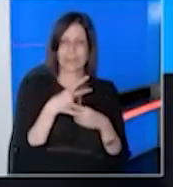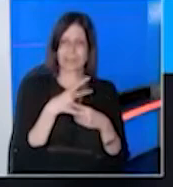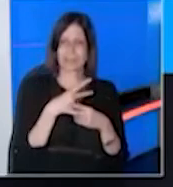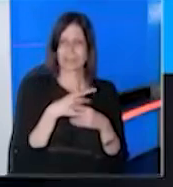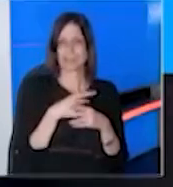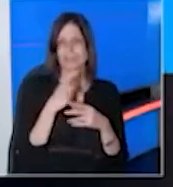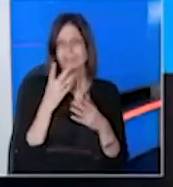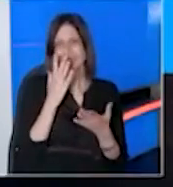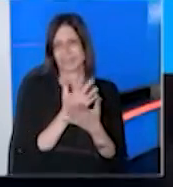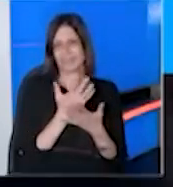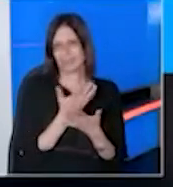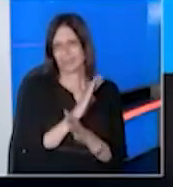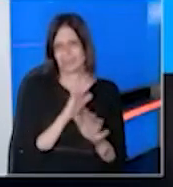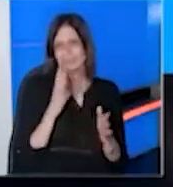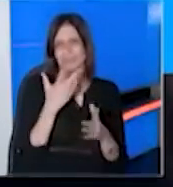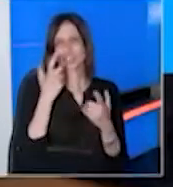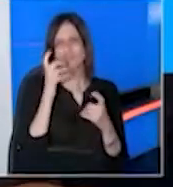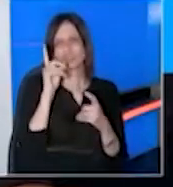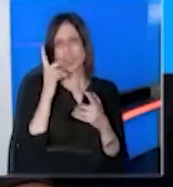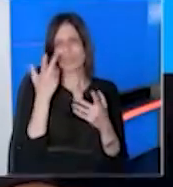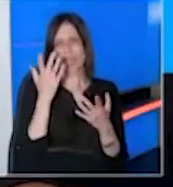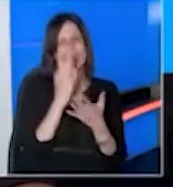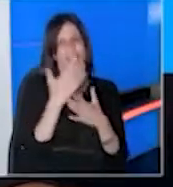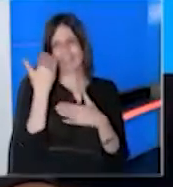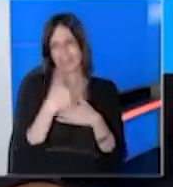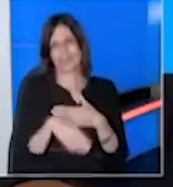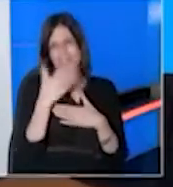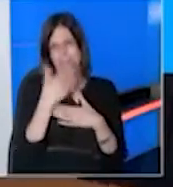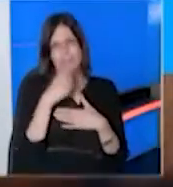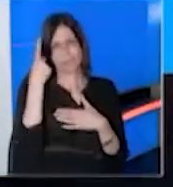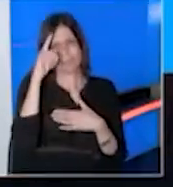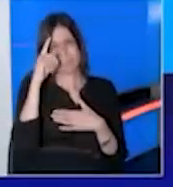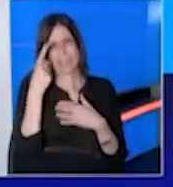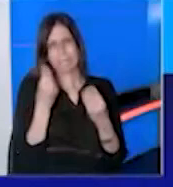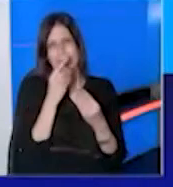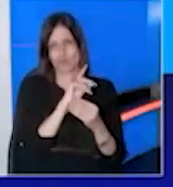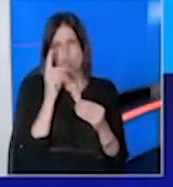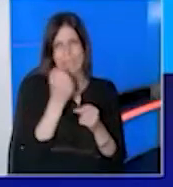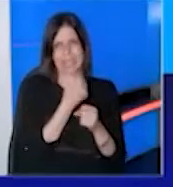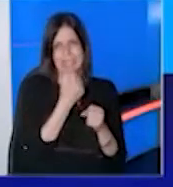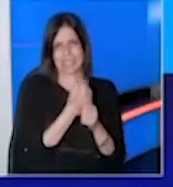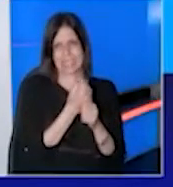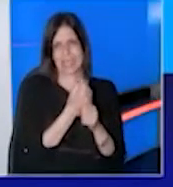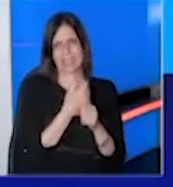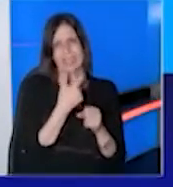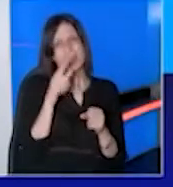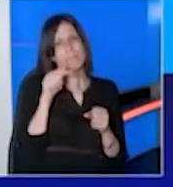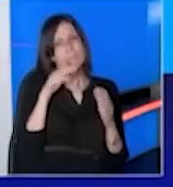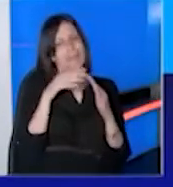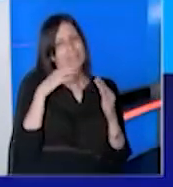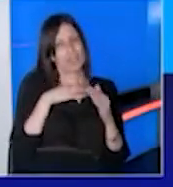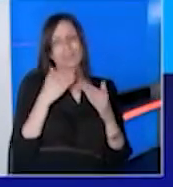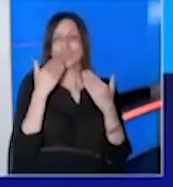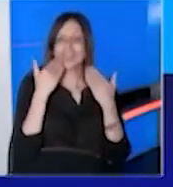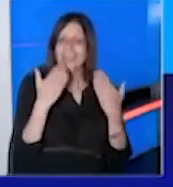מהעולם עם הקיבוץ המתחחש. 70 שנה זה היה. עבר מהעולם, מה אתה ממציא? אתם עושים משהו שלא יעשה. צודק. סליחה, אדוני המנחה. תודה